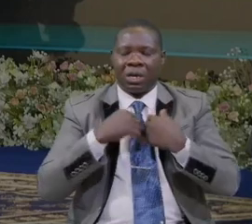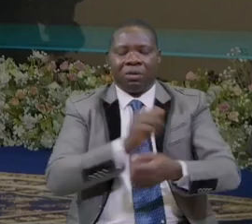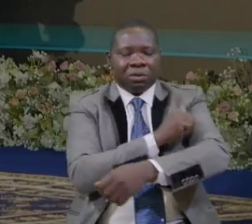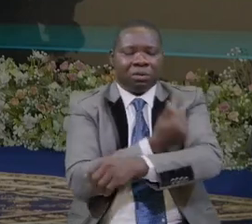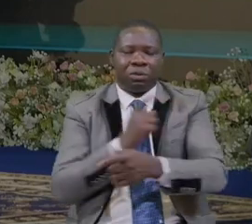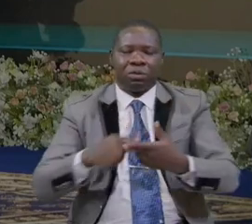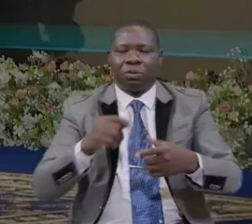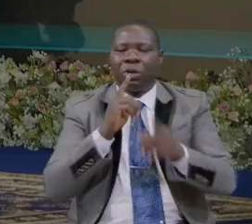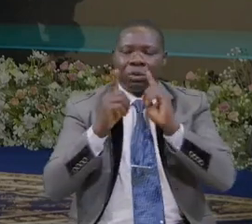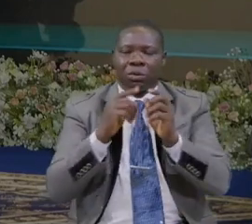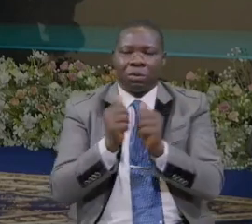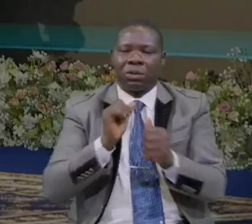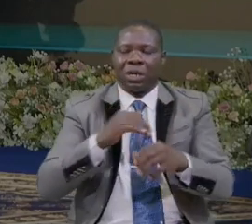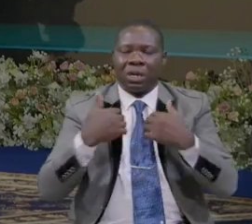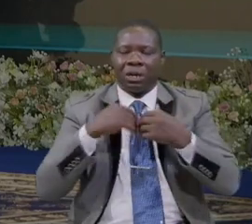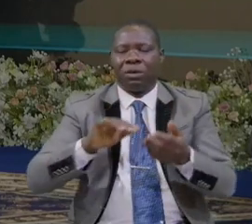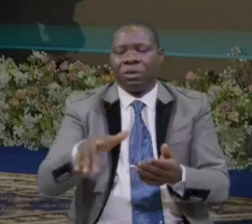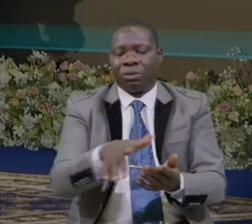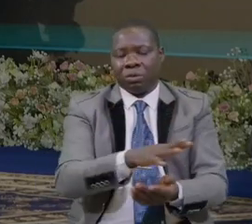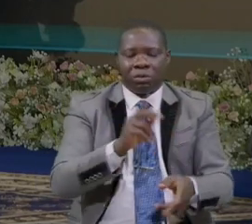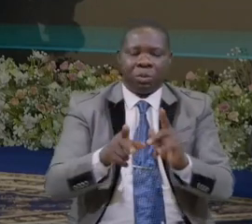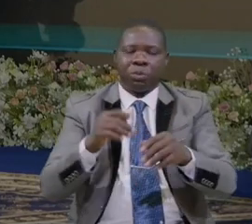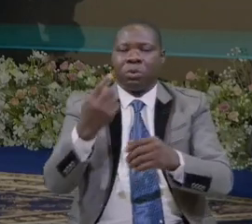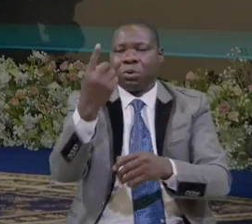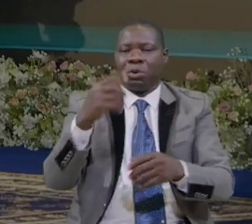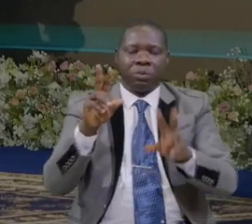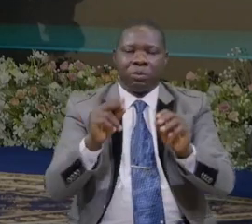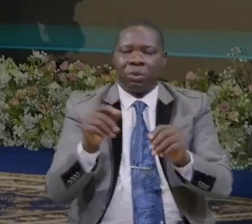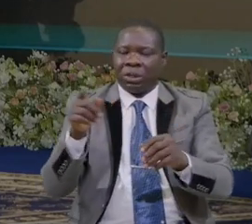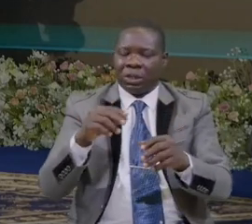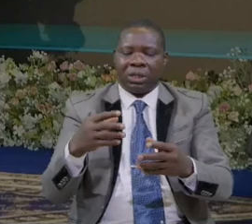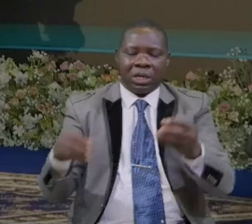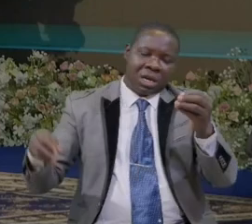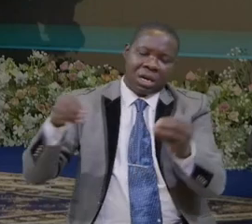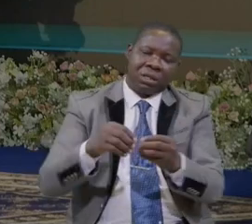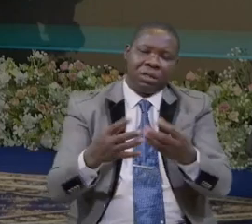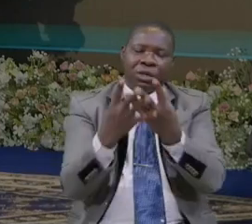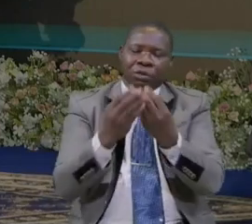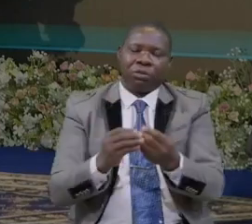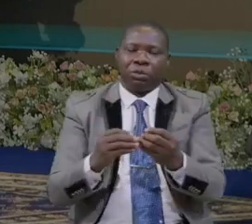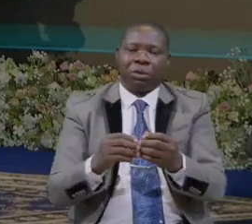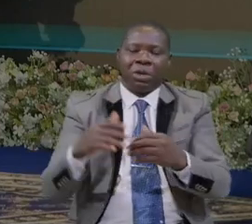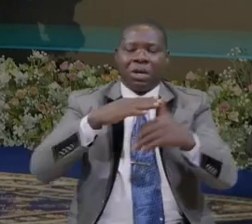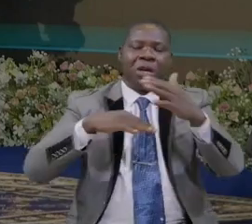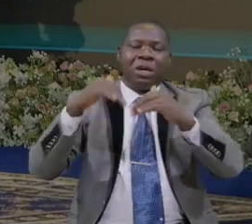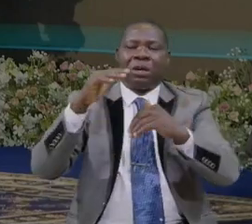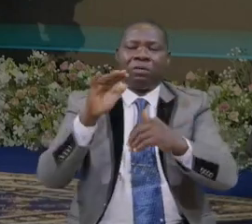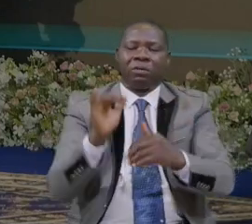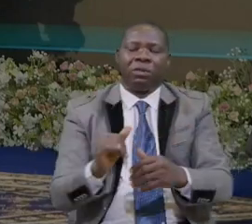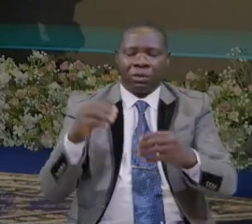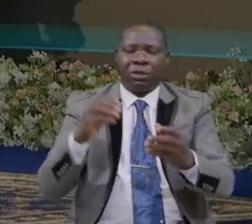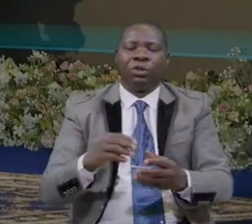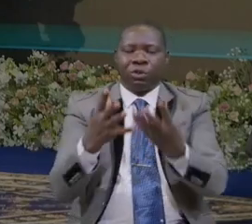rencontrer. J'ai de grands, grands hommes à rencontrer. Non, il a ajouté de l'as. Donc, le A, c'est